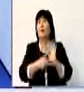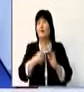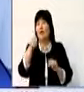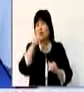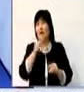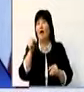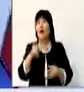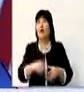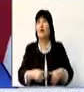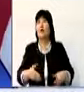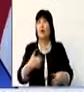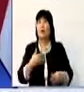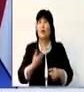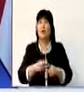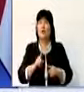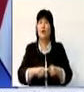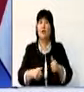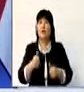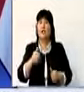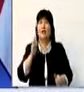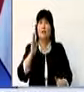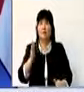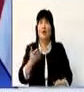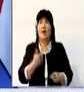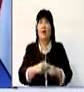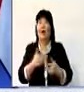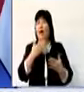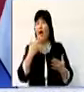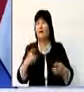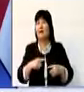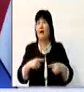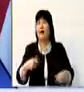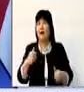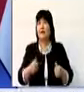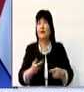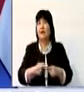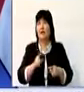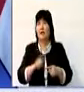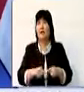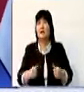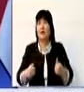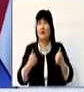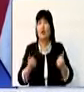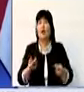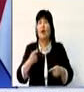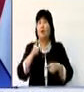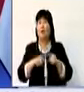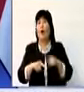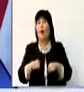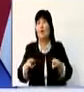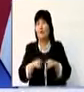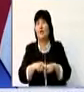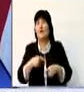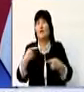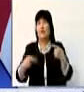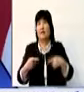өте бейжің сәтті ақталды деген болады. Ақтық айқаста Мақсат Исақабылов деген бауыр мешіктің